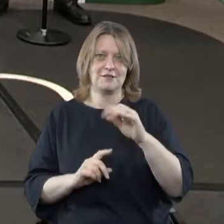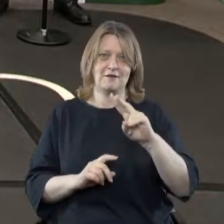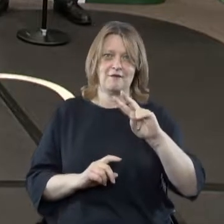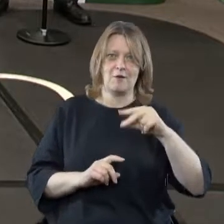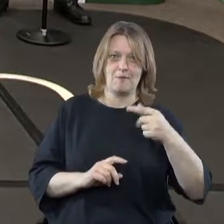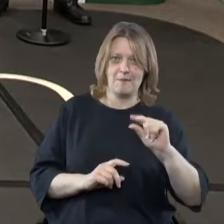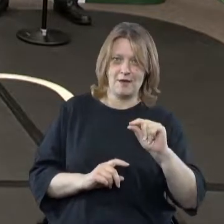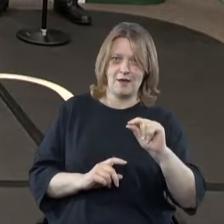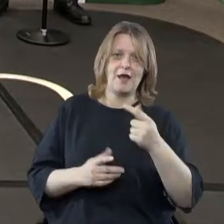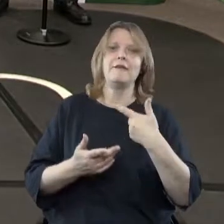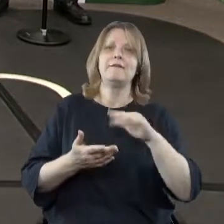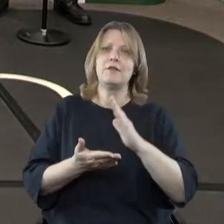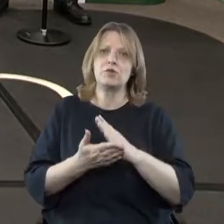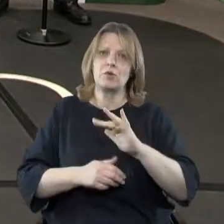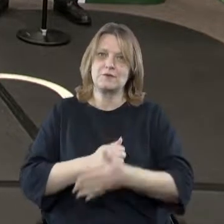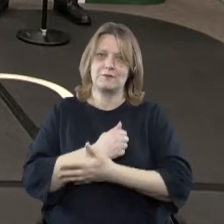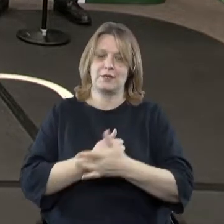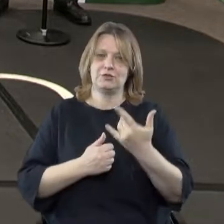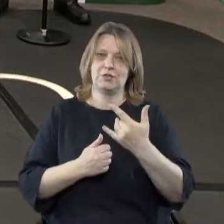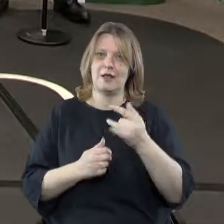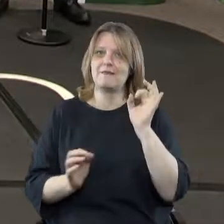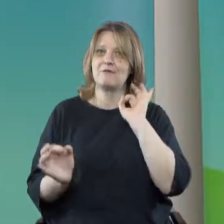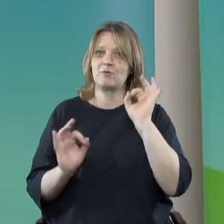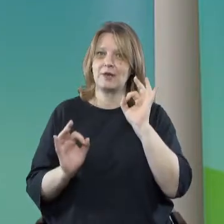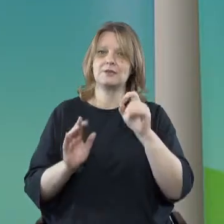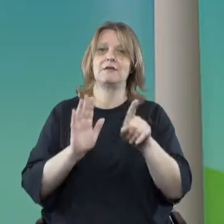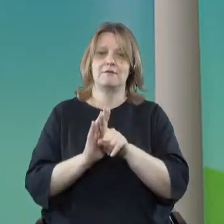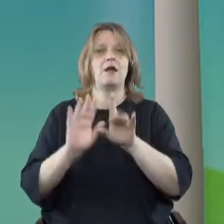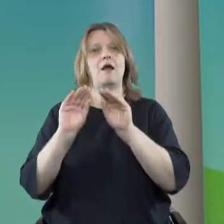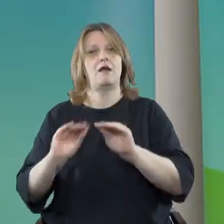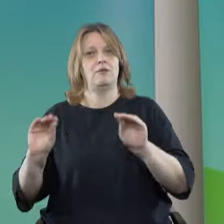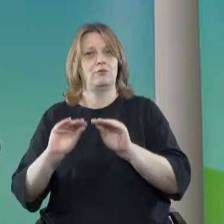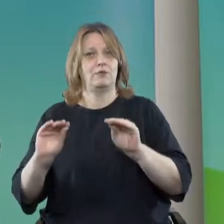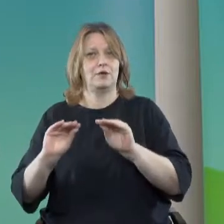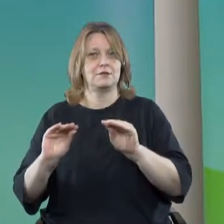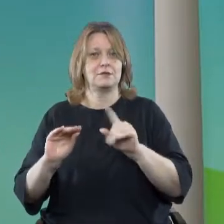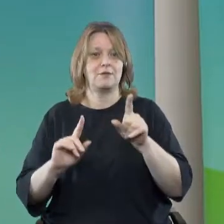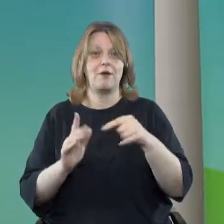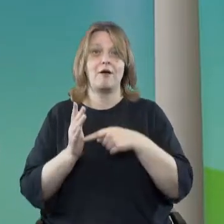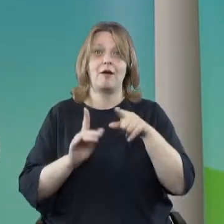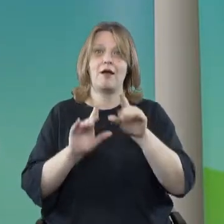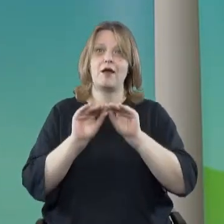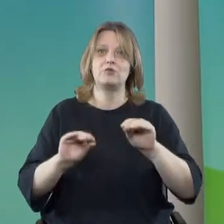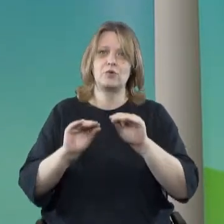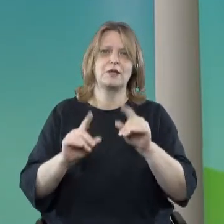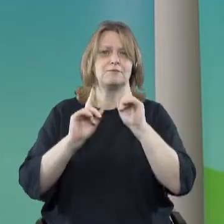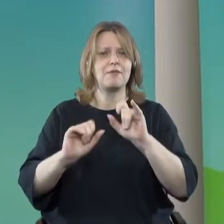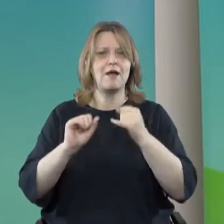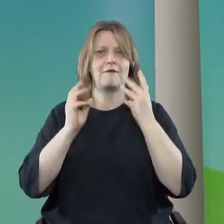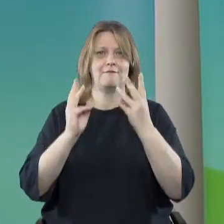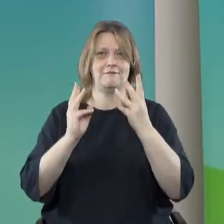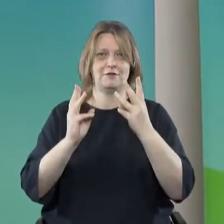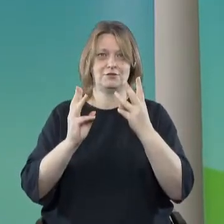to wsparcie informacyjne, ale właśnie to edukacyjne, bo ta edukacja jest jedną z najważniejszych rzeczy. I